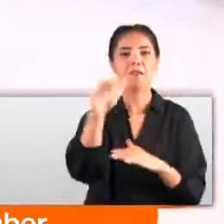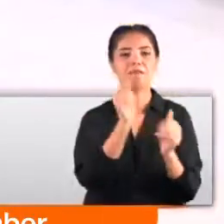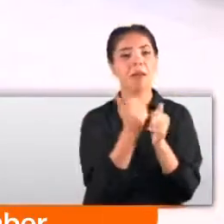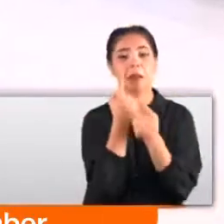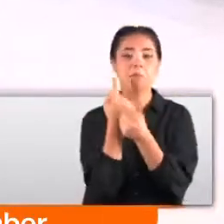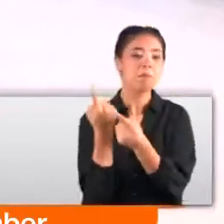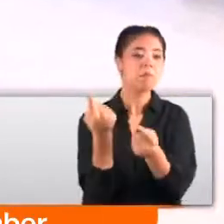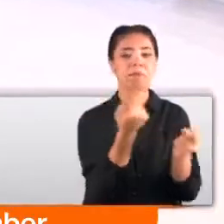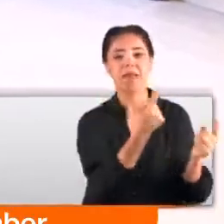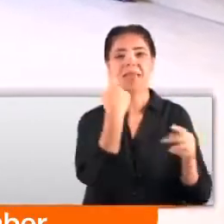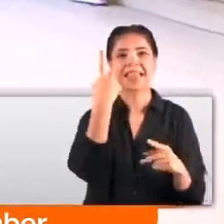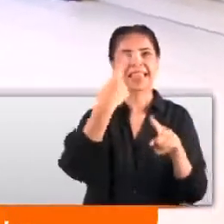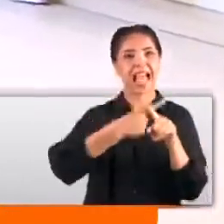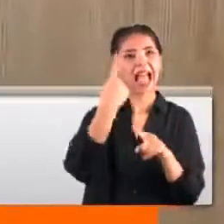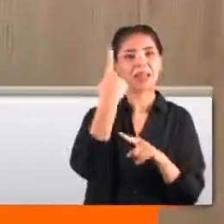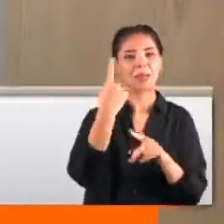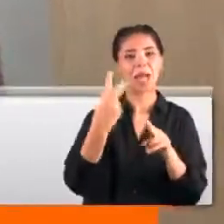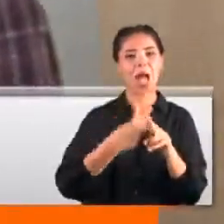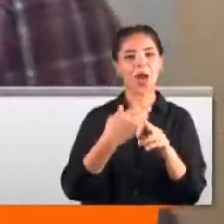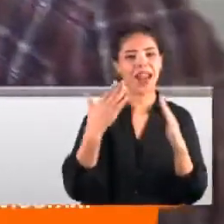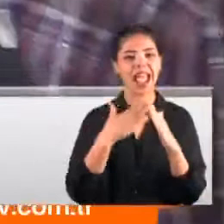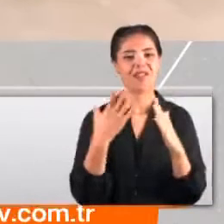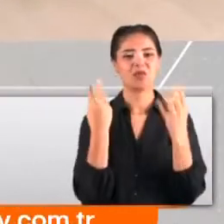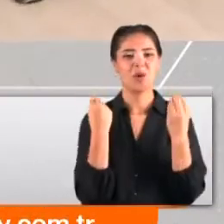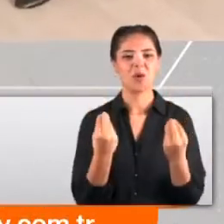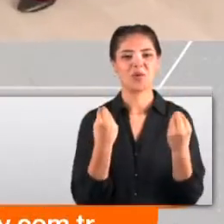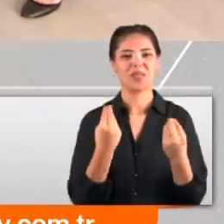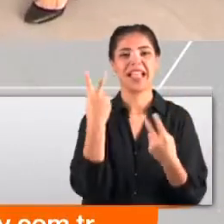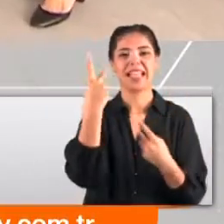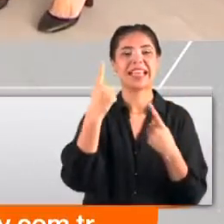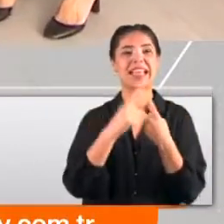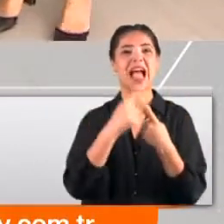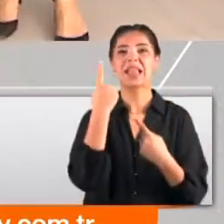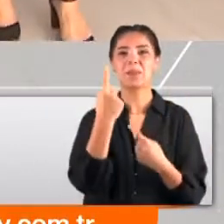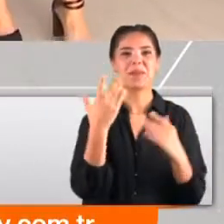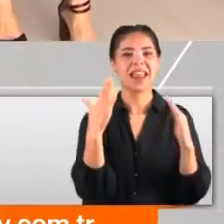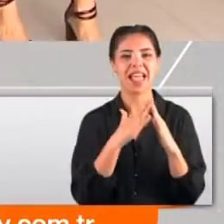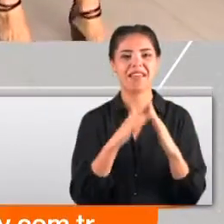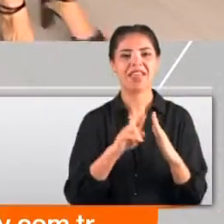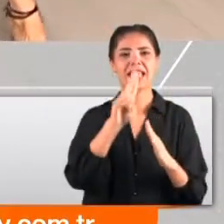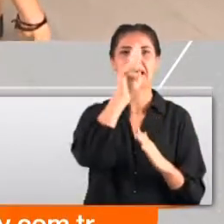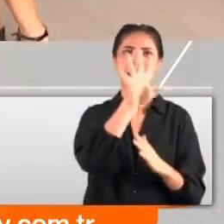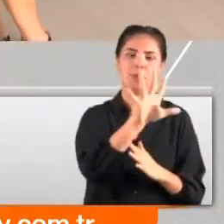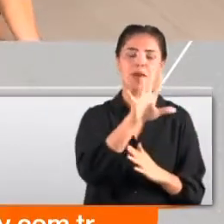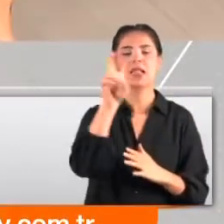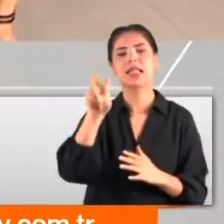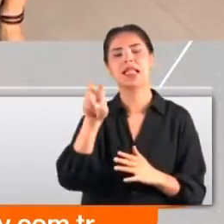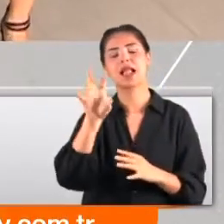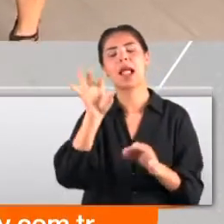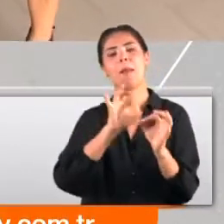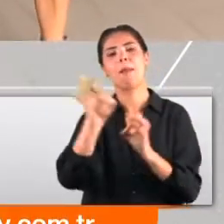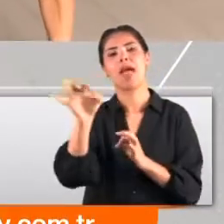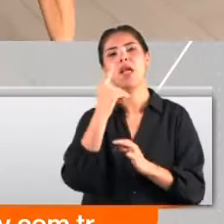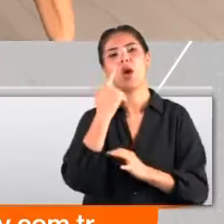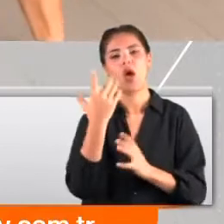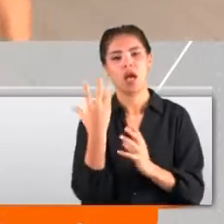gezelim. İşte 2+1 örnek daire. Çok güzel yapmışlar. 2+1 daireler 75 ile 85 metrekare arasında